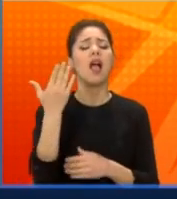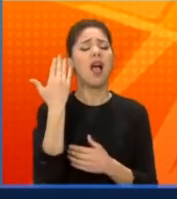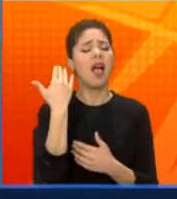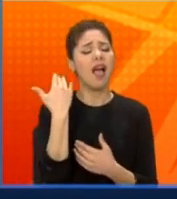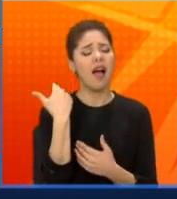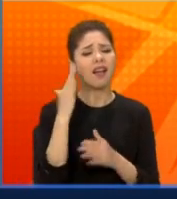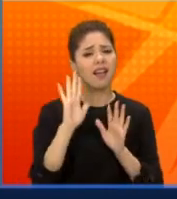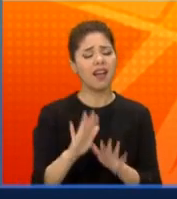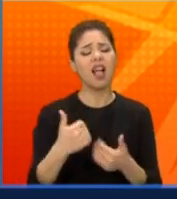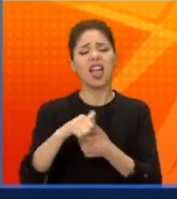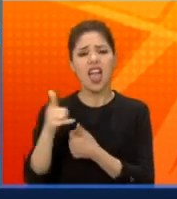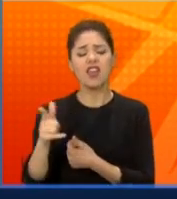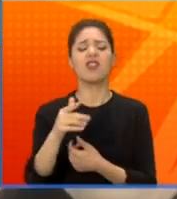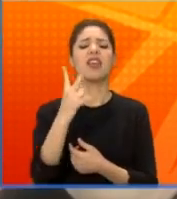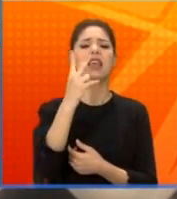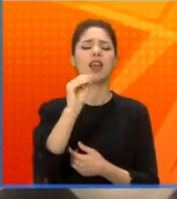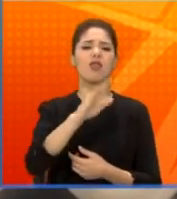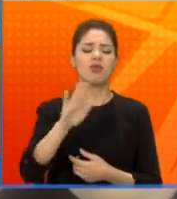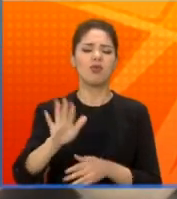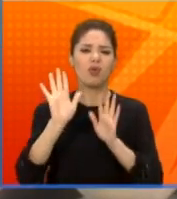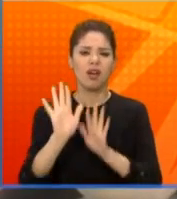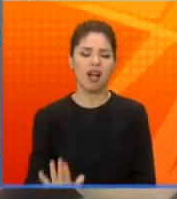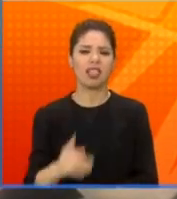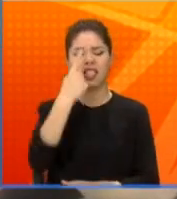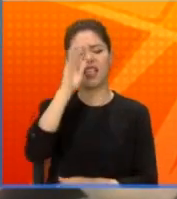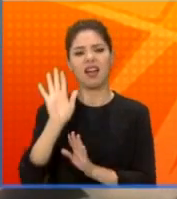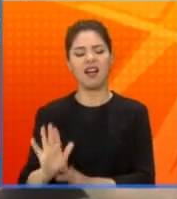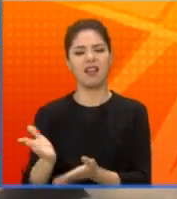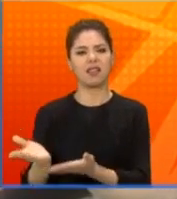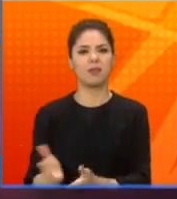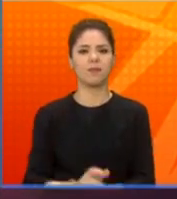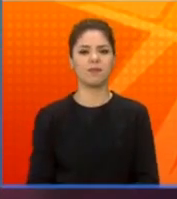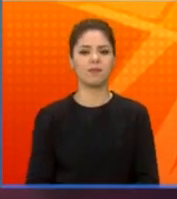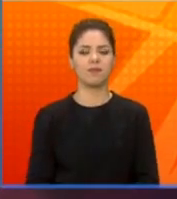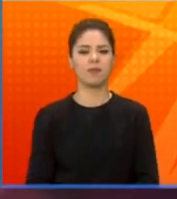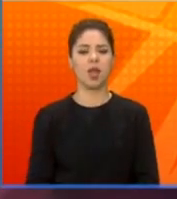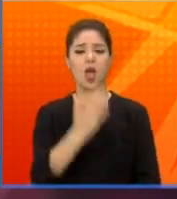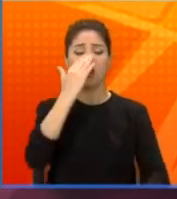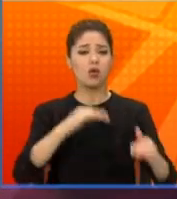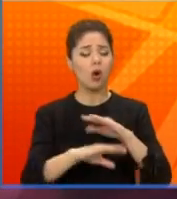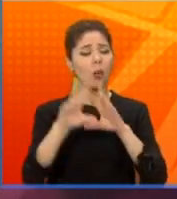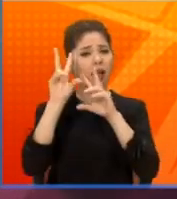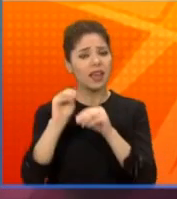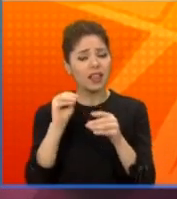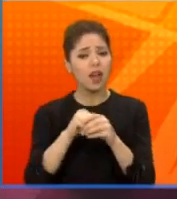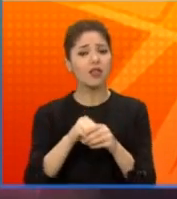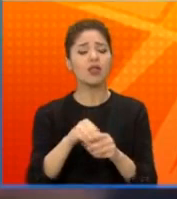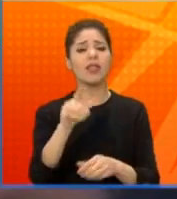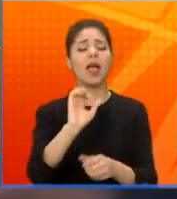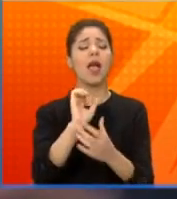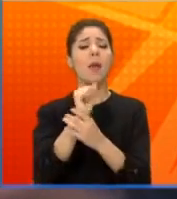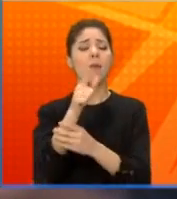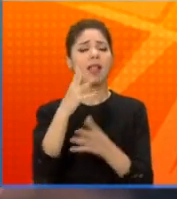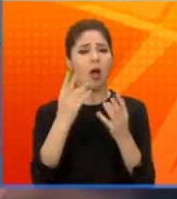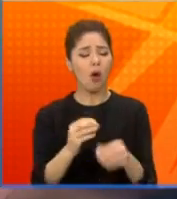bir eş, iki de küçük evlat bıraktı. 20 güne yakın yaşam mücadelesi verdi. Yoğun bakım yatağında en son meslektaşı